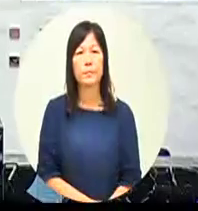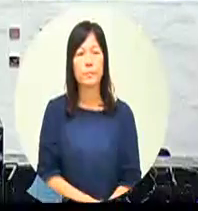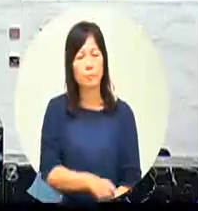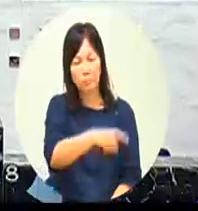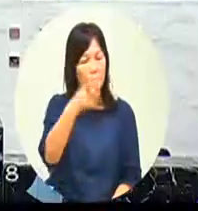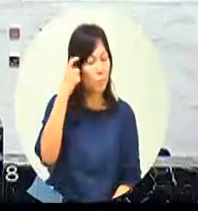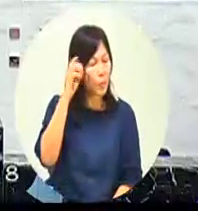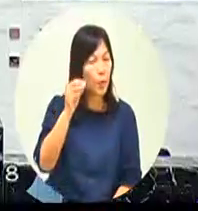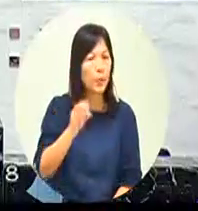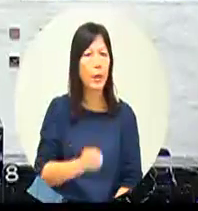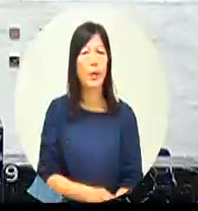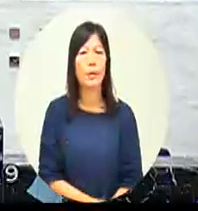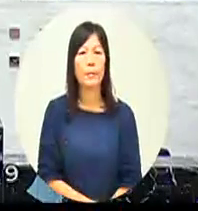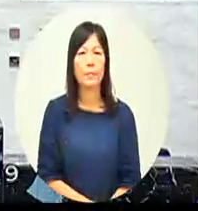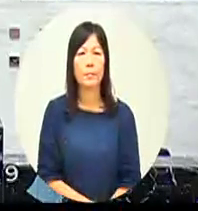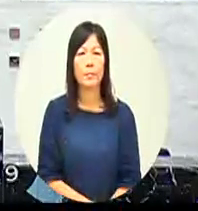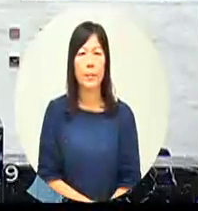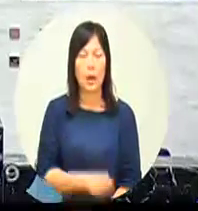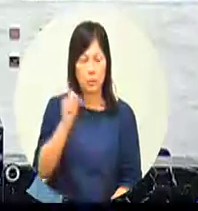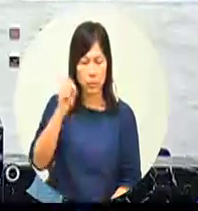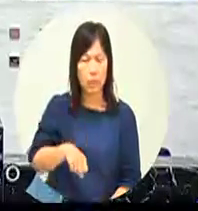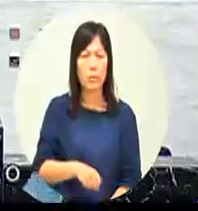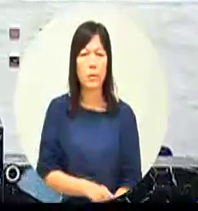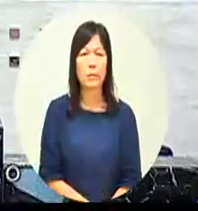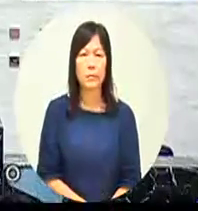们意见，准予备查。